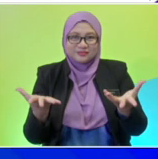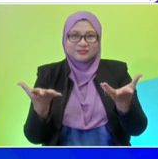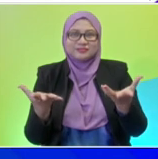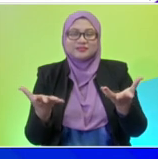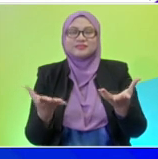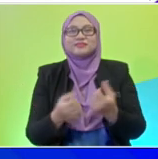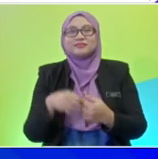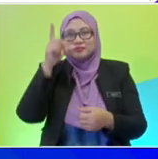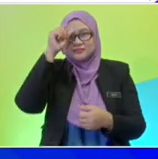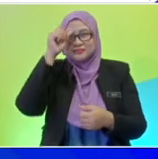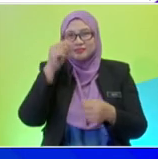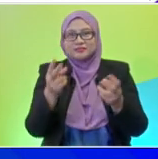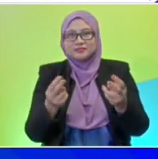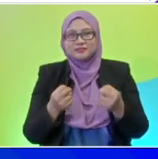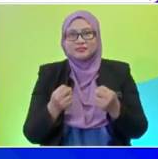semua